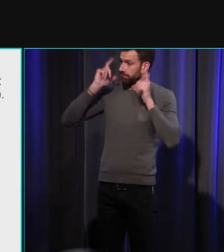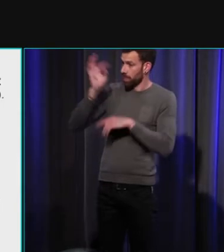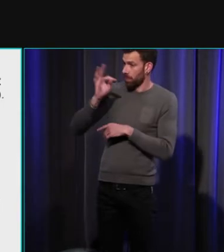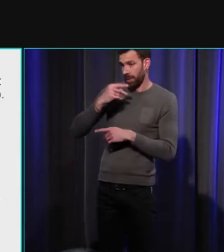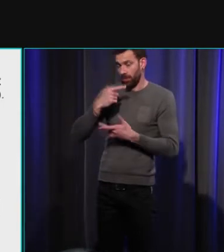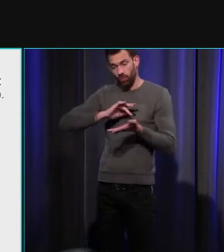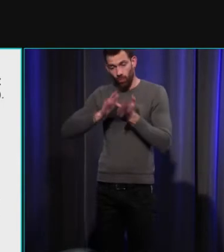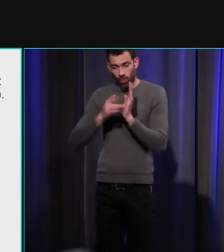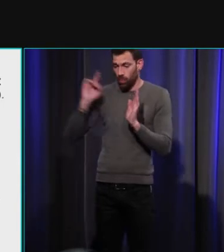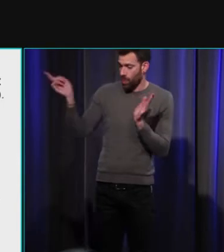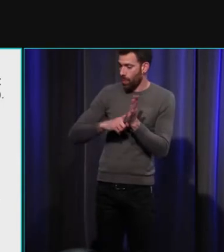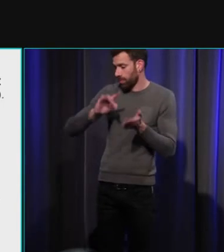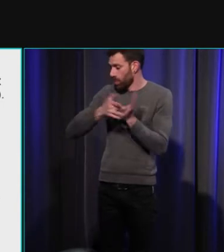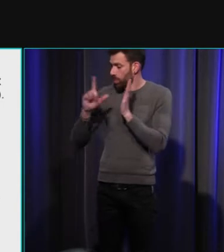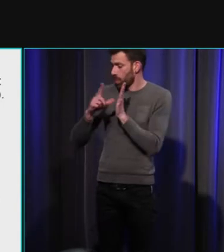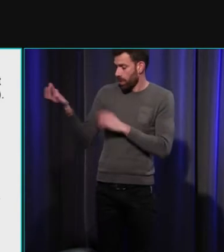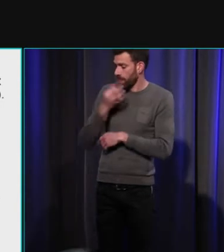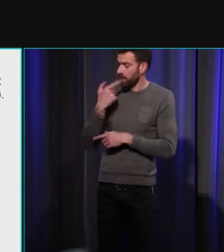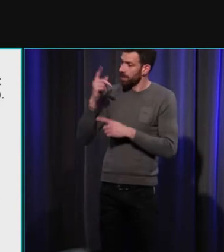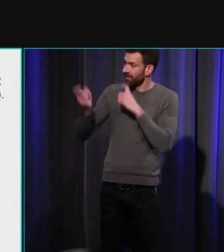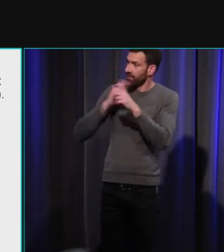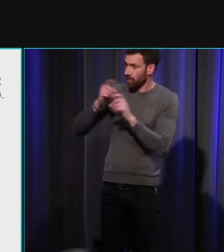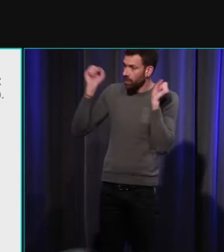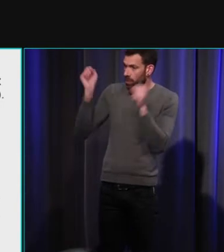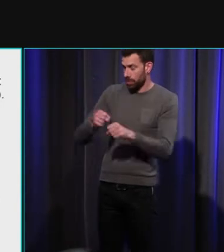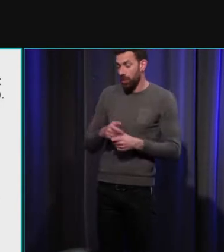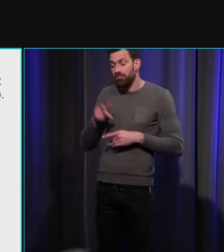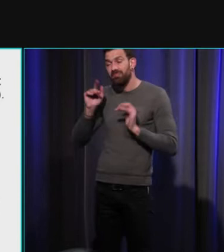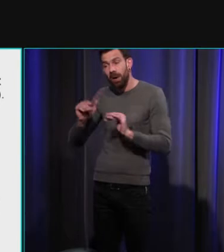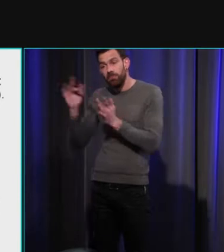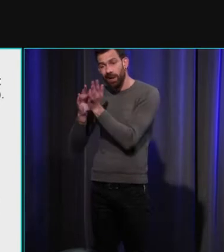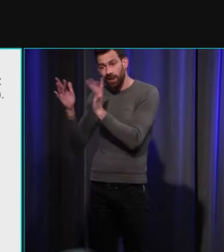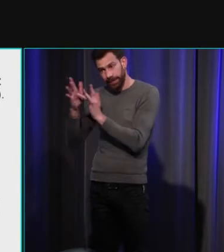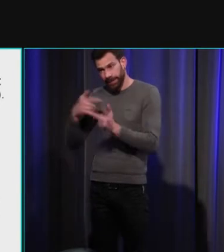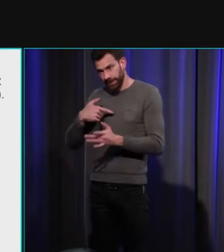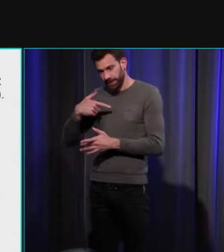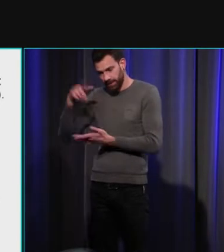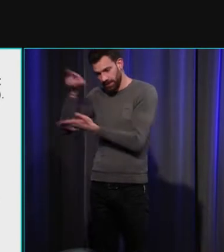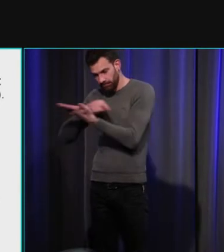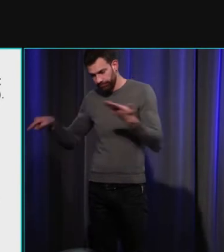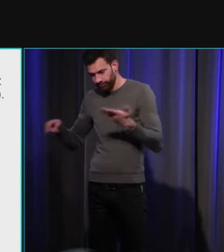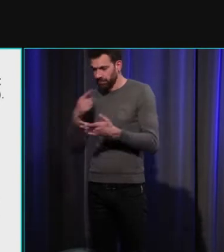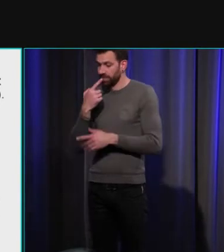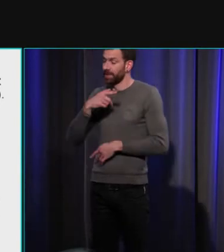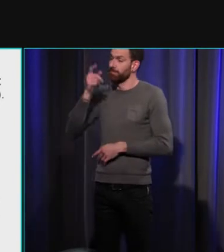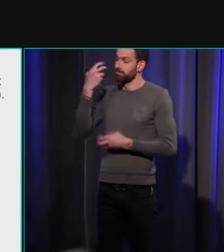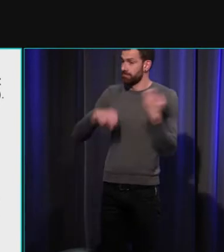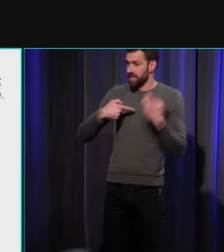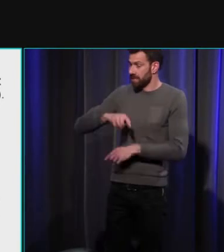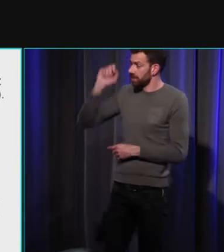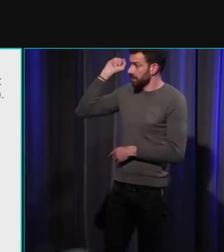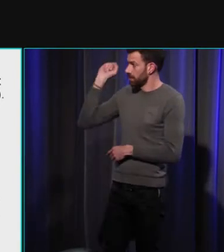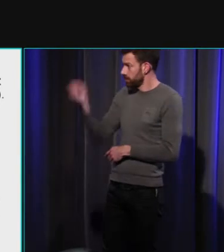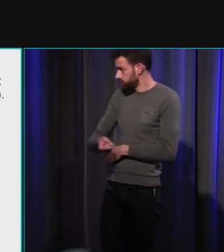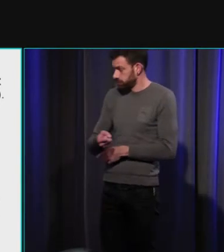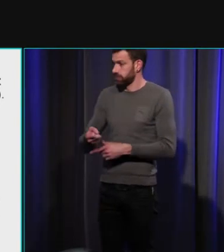la violence par la violence le christ pourtant renonce à une telle loi au moment où pierre frappé son coup il s'interdit de commander des